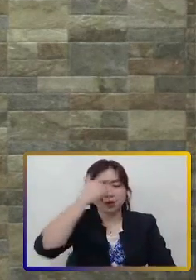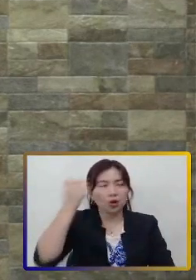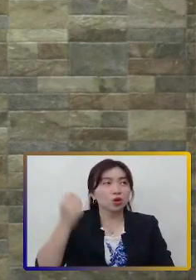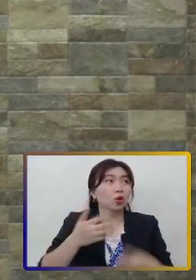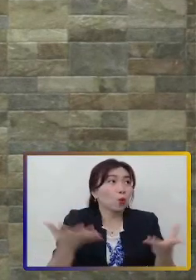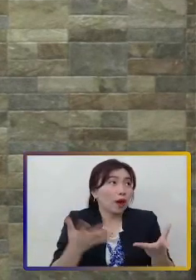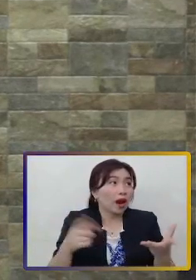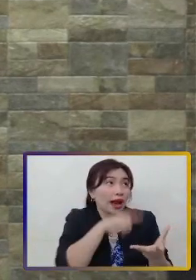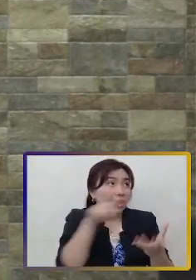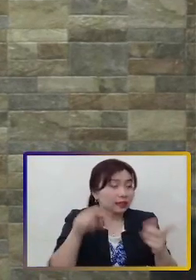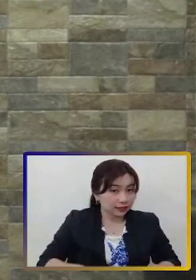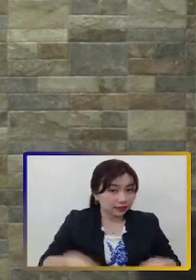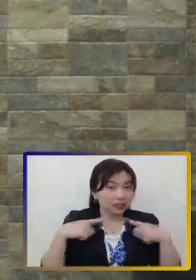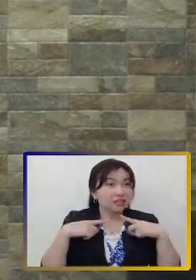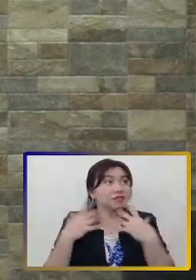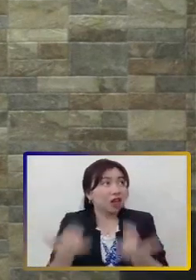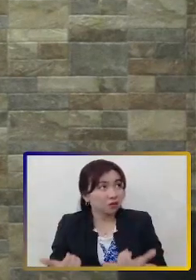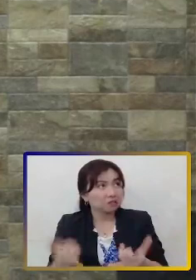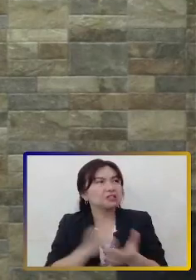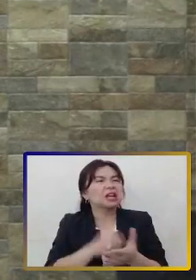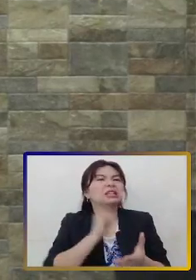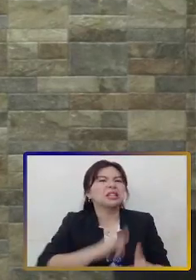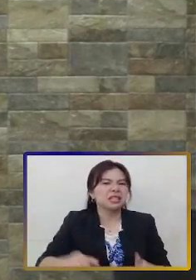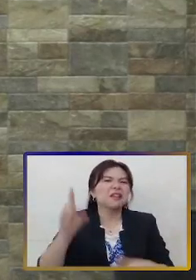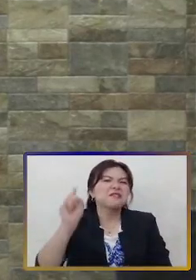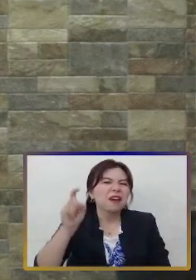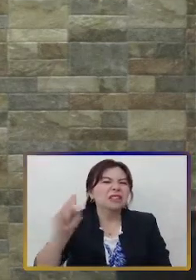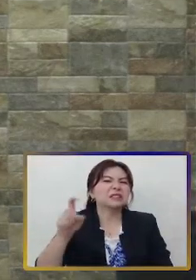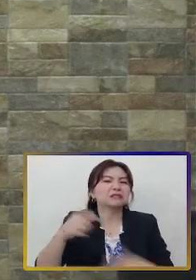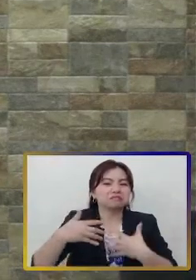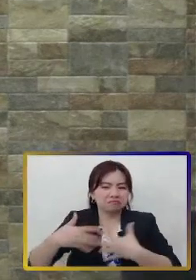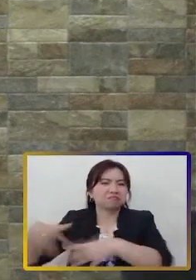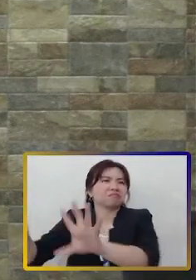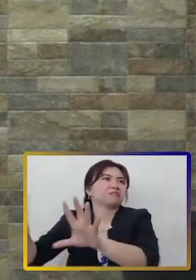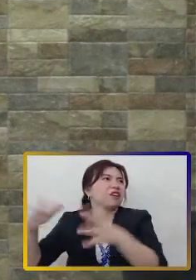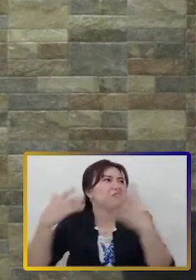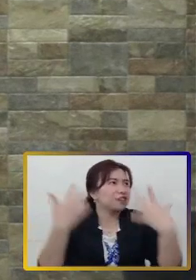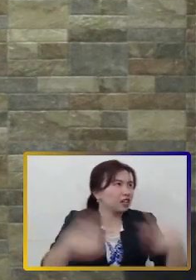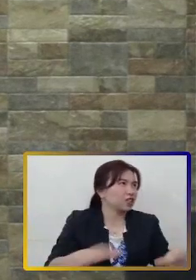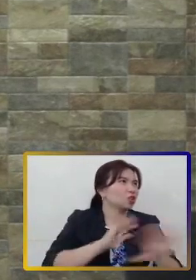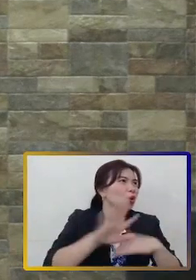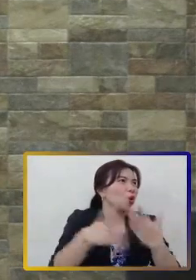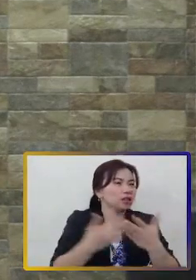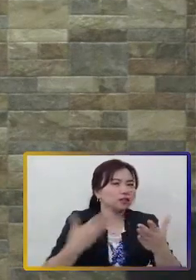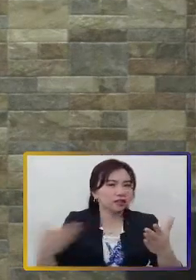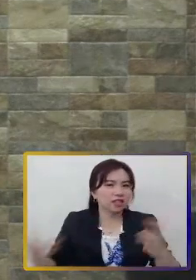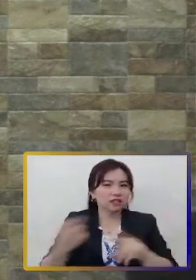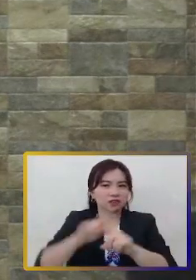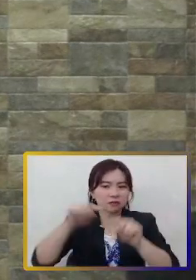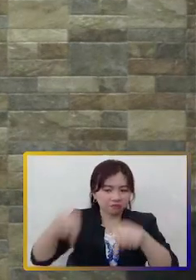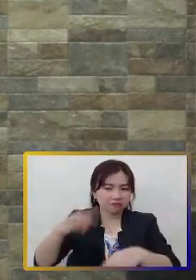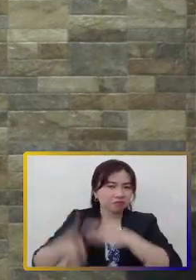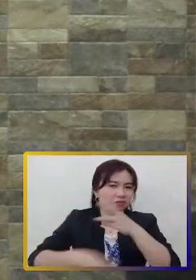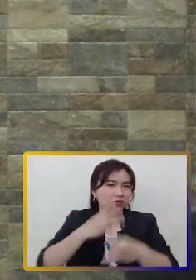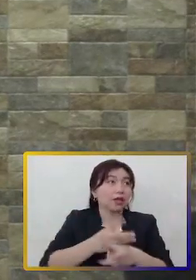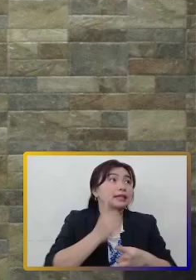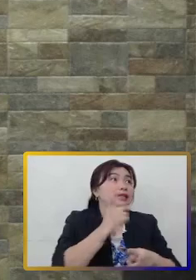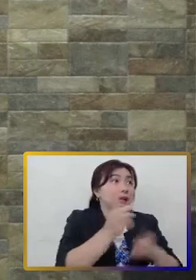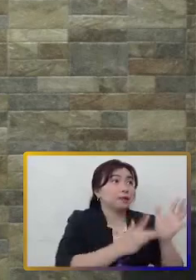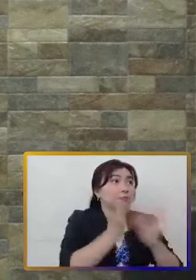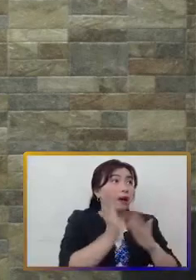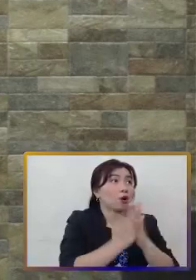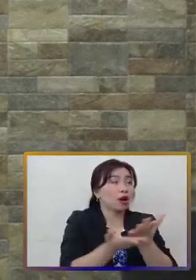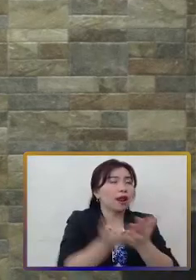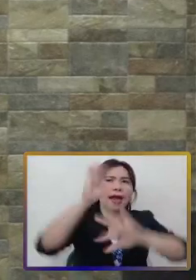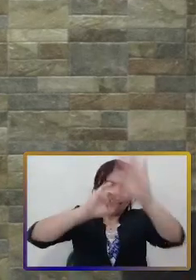today everything will soon pass away Amen Matthew chapter 24 verse 25 heaven and earth shall pass away